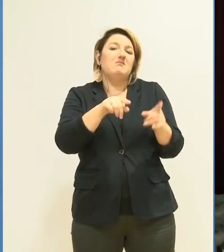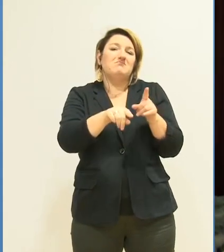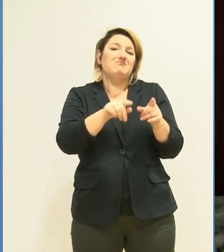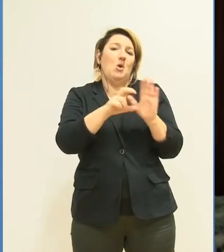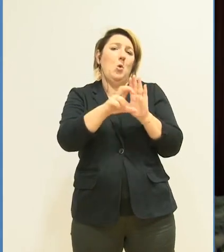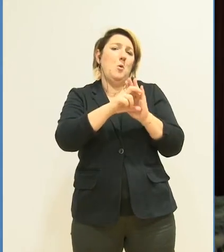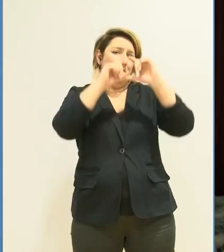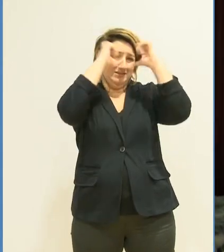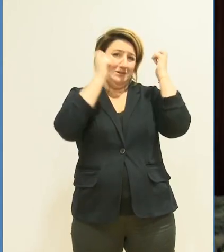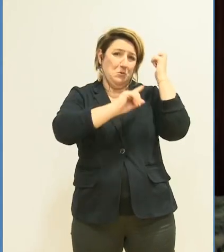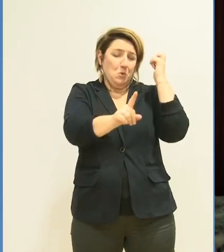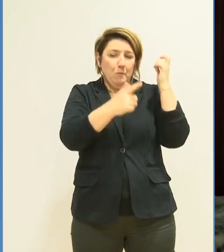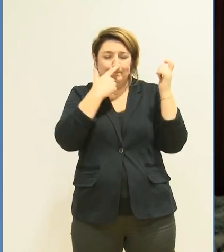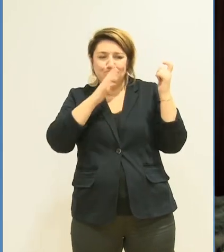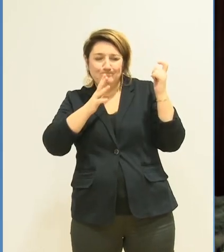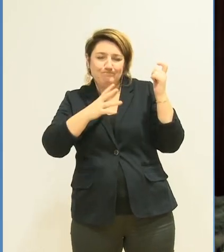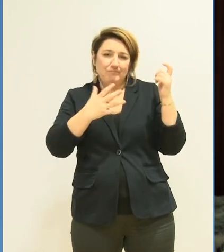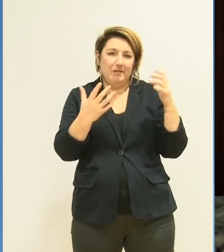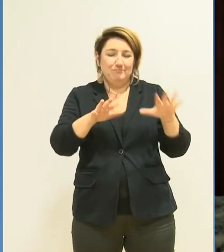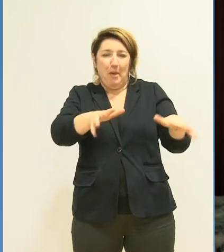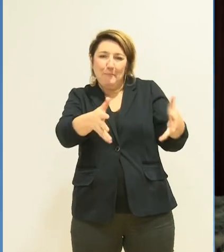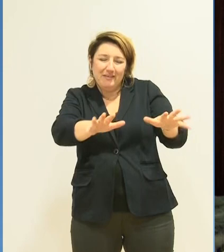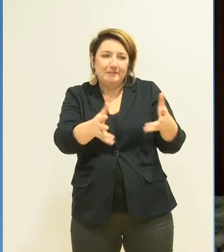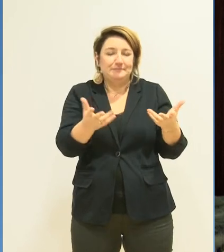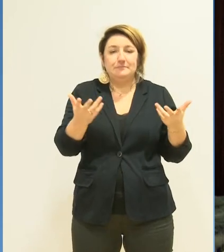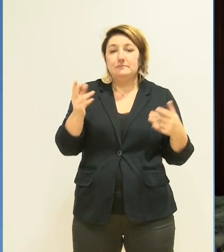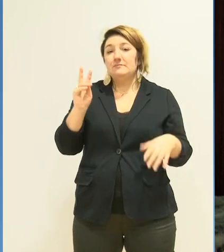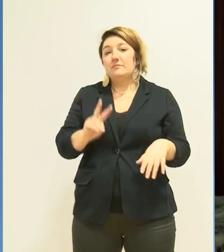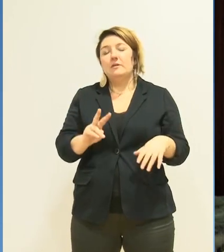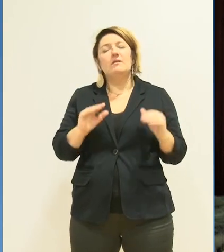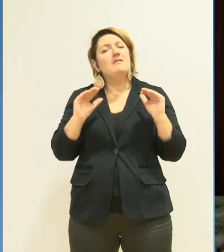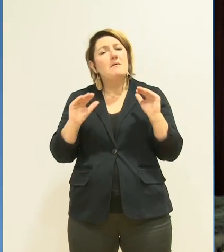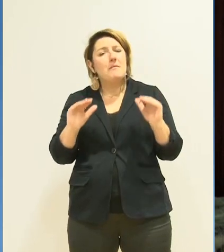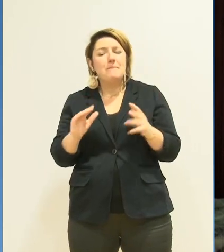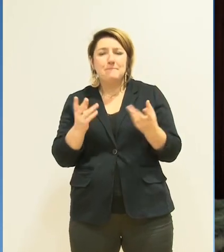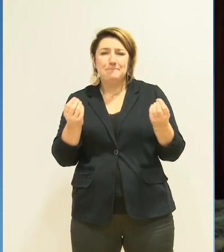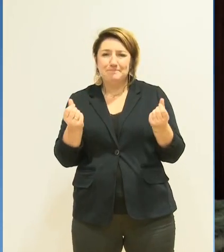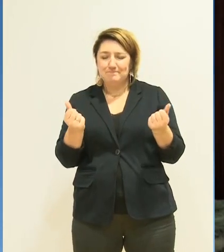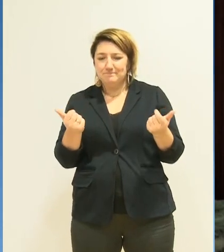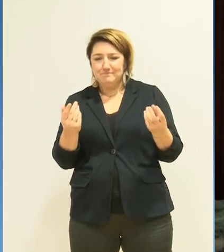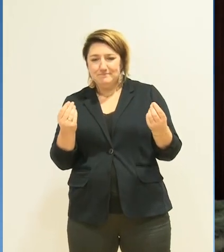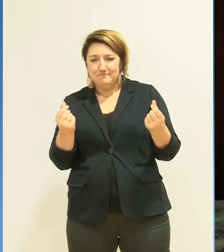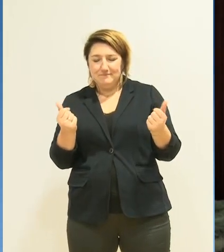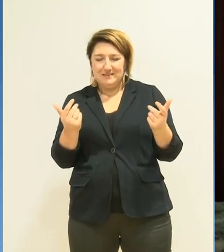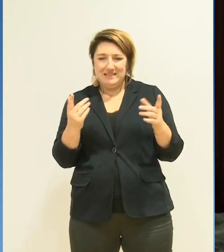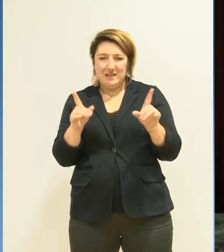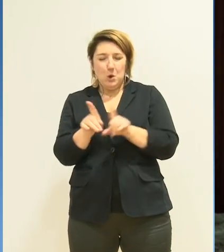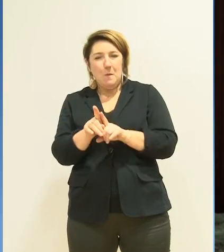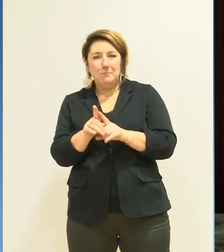vraiment bien fait enfin bref il ya eu quand même quelque chose qui était assez difficile d'appréhender